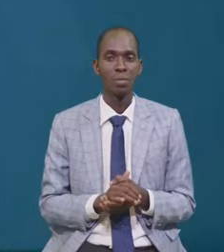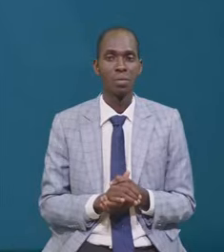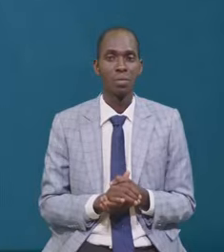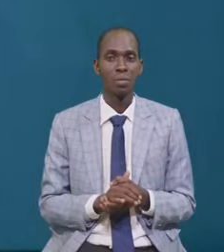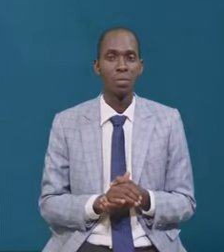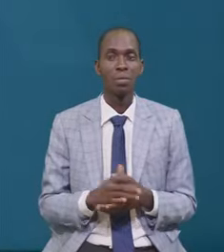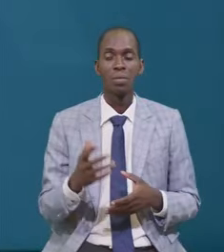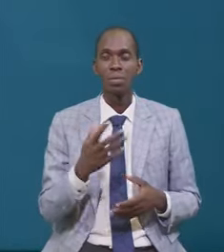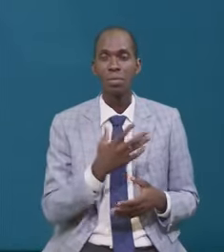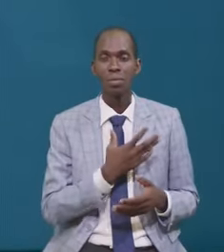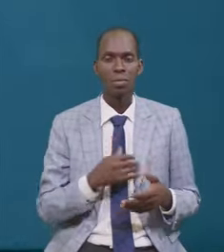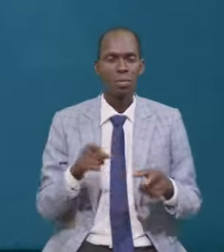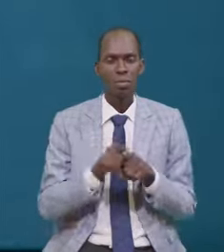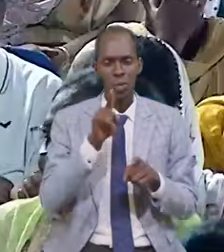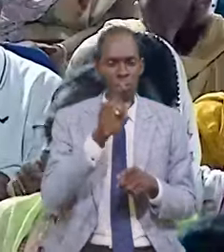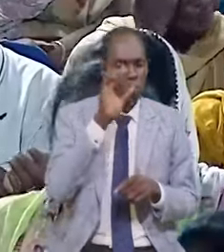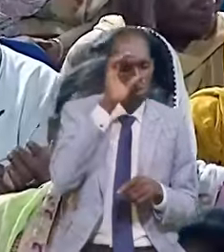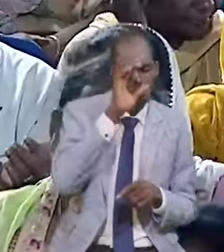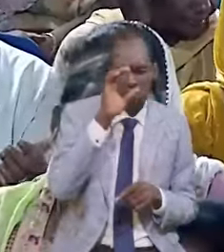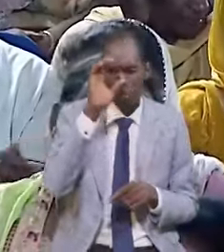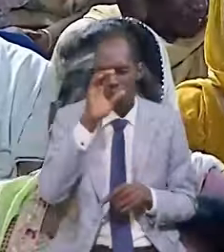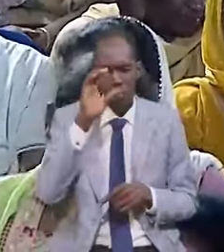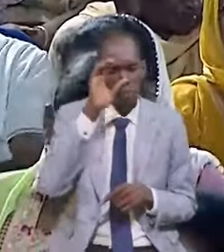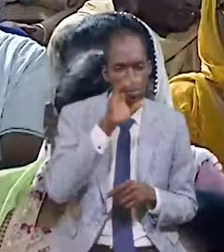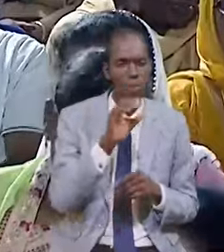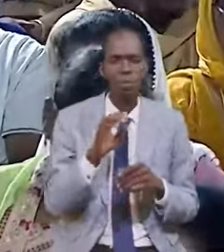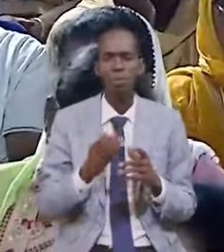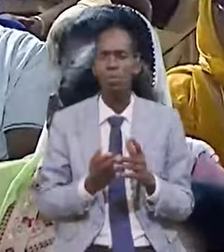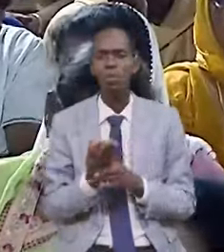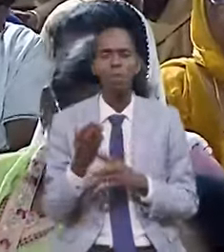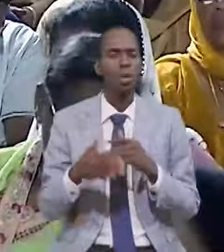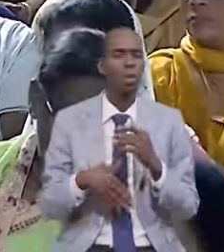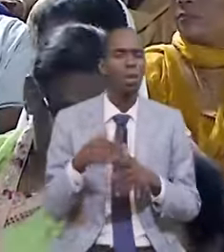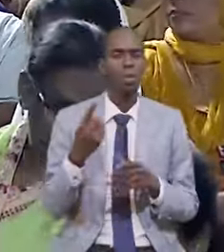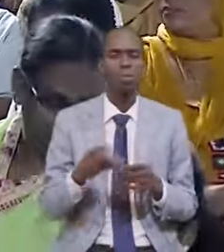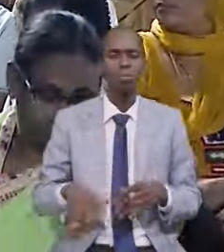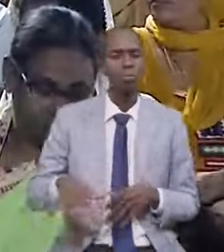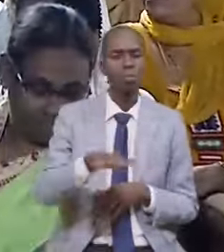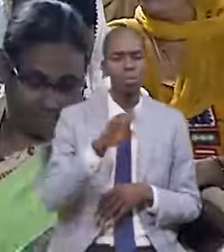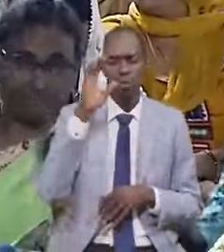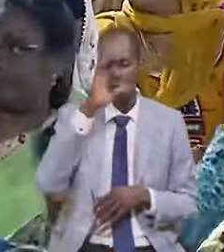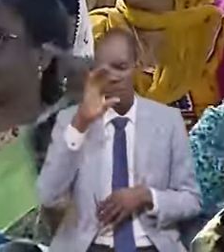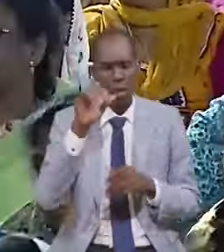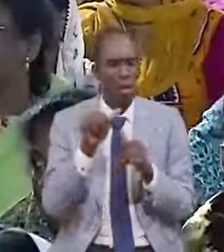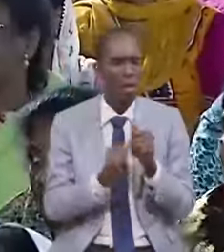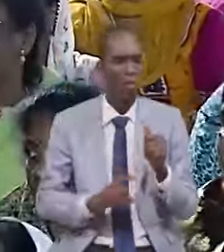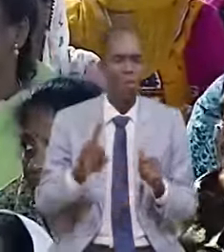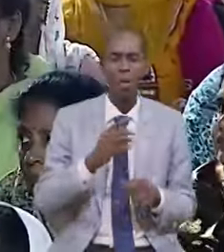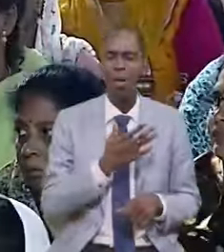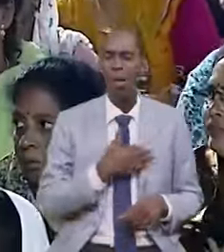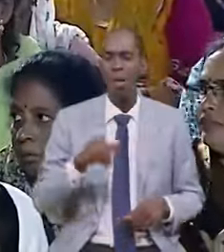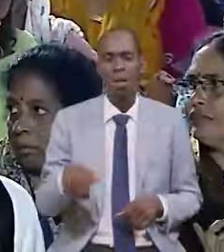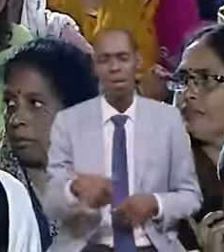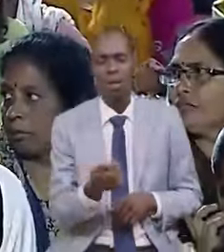you search throughout the land, kanuka jeevitaantam varaku atavadi vidhanalo konasagutunnaru. And you search everywhere and anywhere,